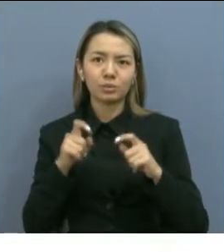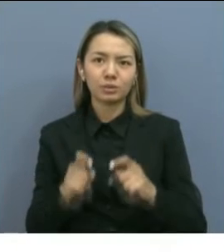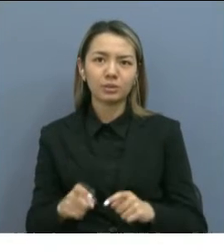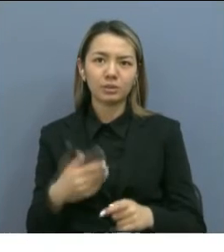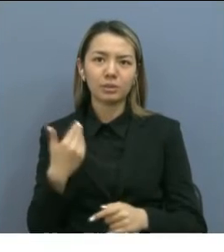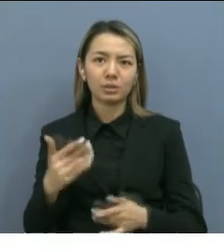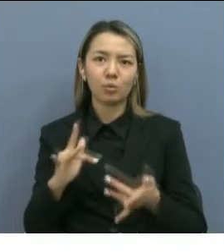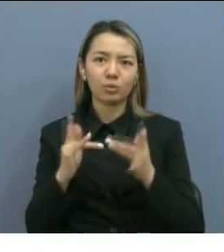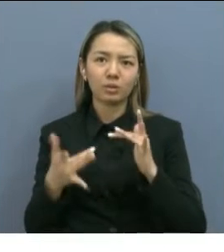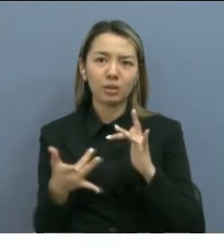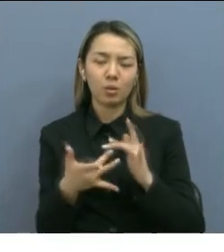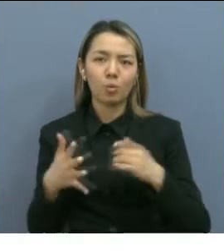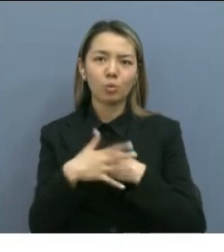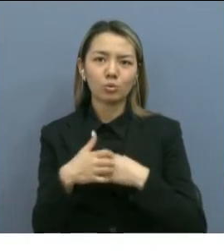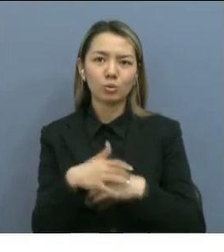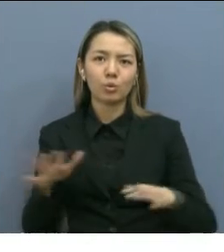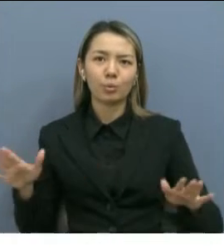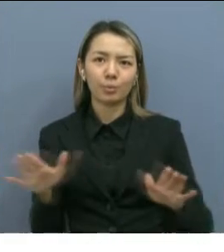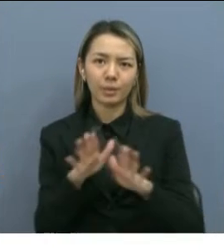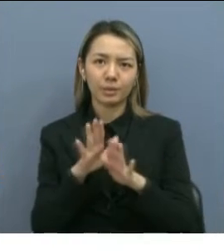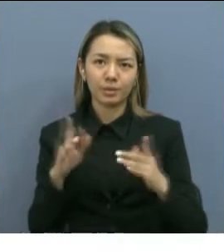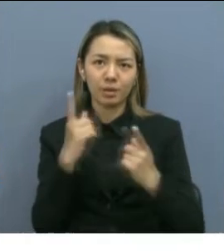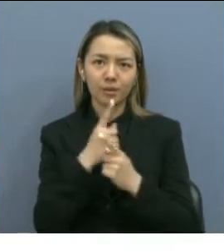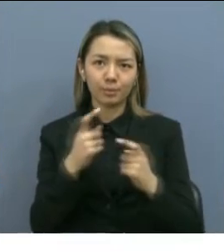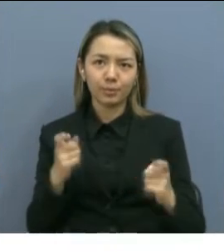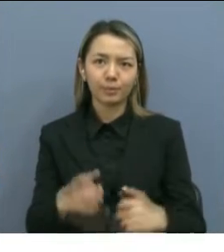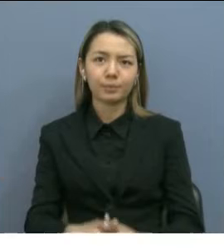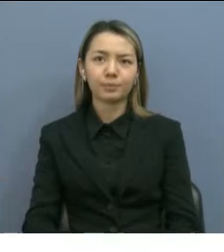жерлестеріне онлайн түрде Көкшетау әнін шырқап қолдау танытуда.